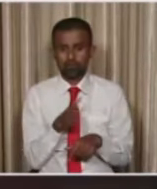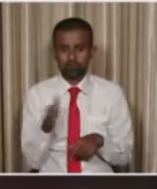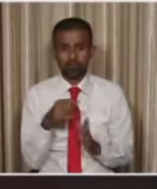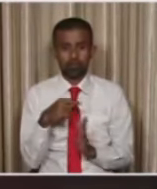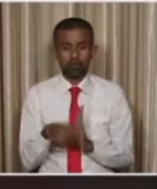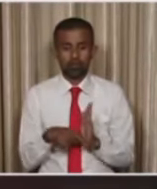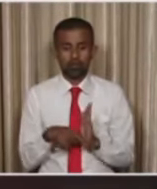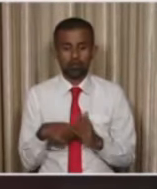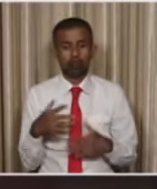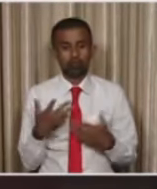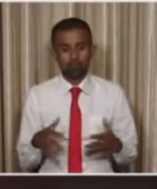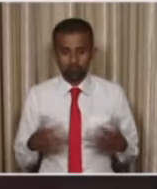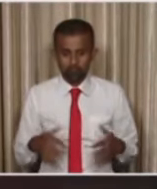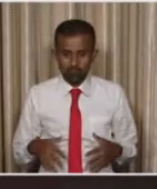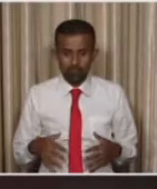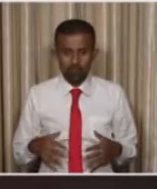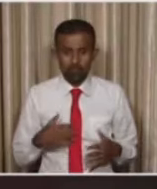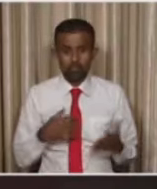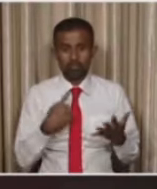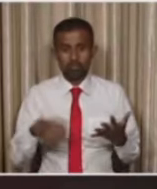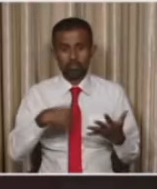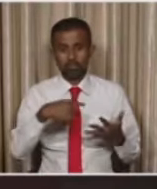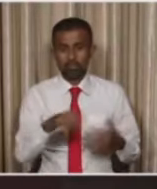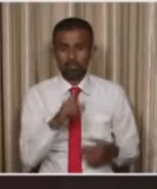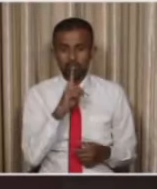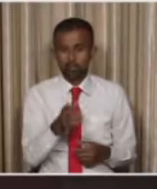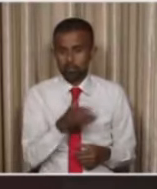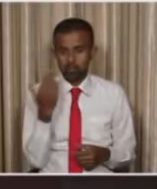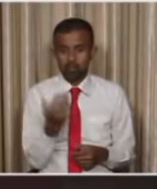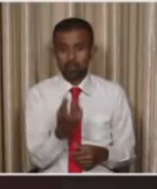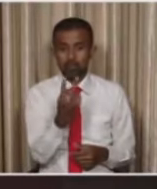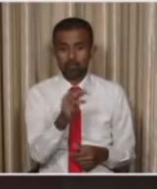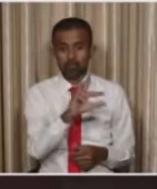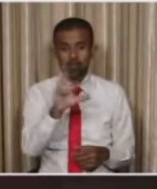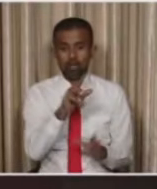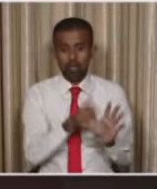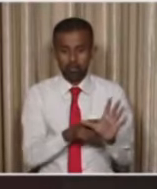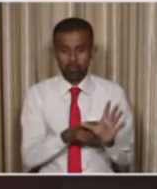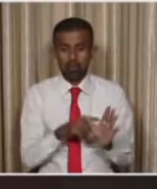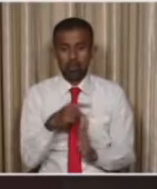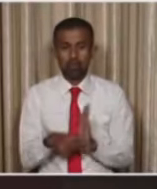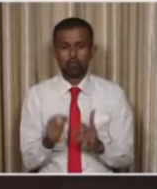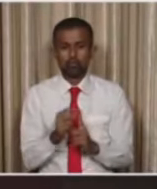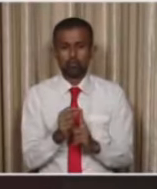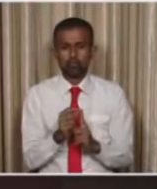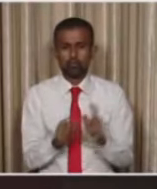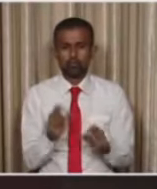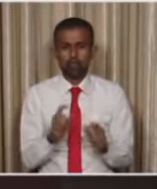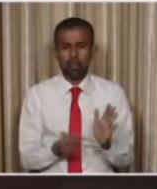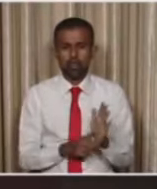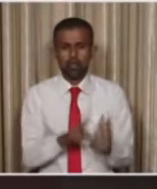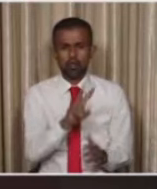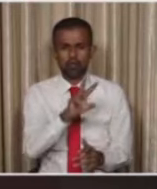වුණු දේවල් අපිට එකින් එක කියන්න පුළුවන්. 2019 හිටියේ මේ රටේ දුප්පත් ජනතාව